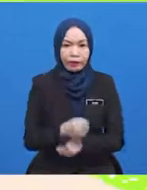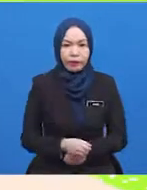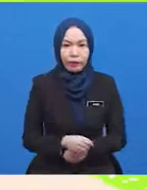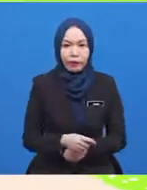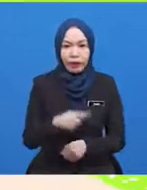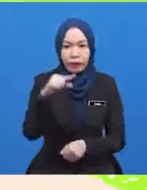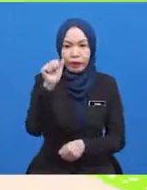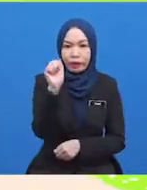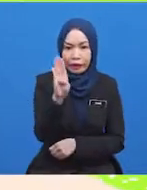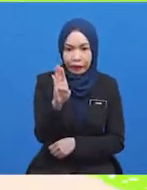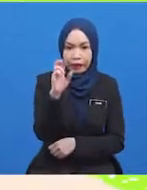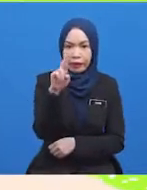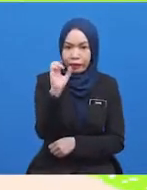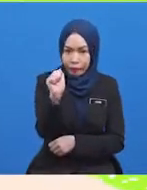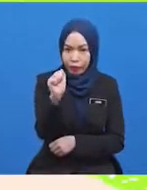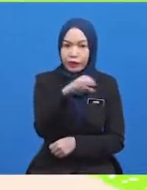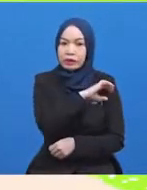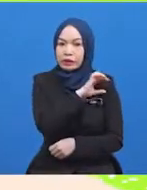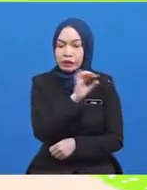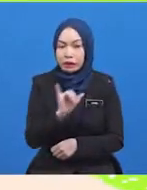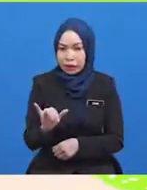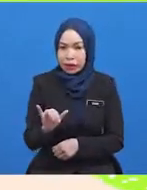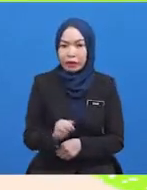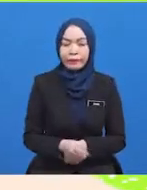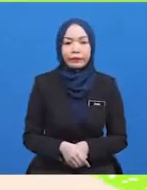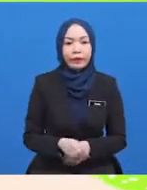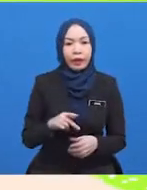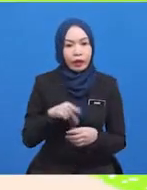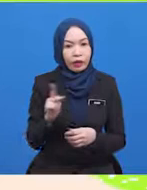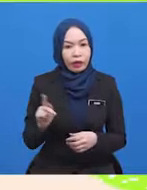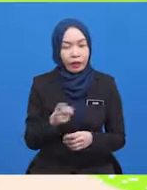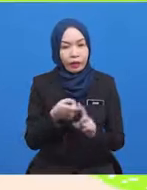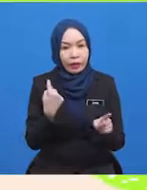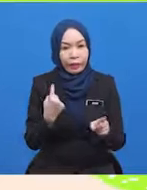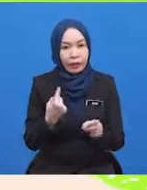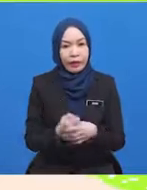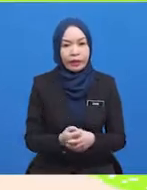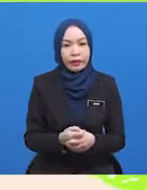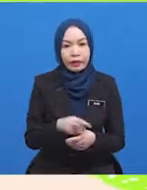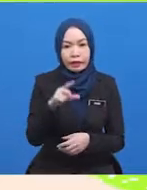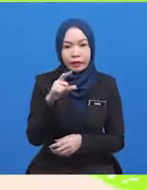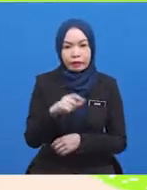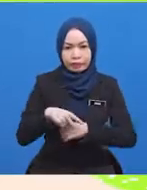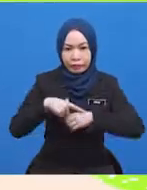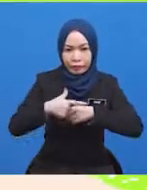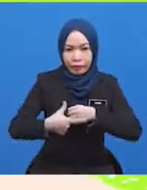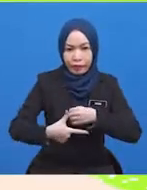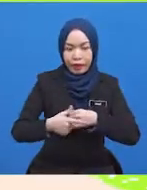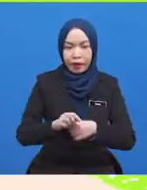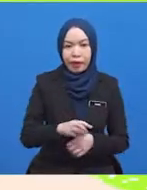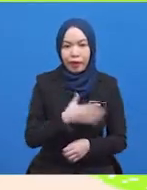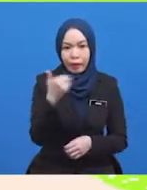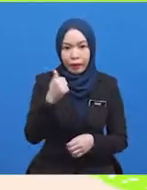Ciri batuan gabbro ialah terhasil daripada lava bas, berwarna gelap dan mempunyai tekstur yang